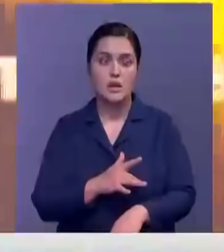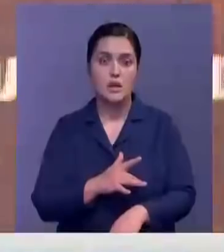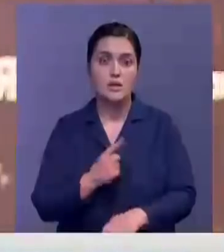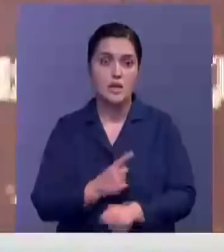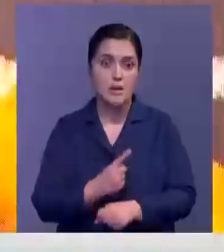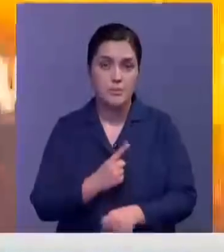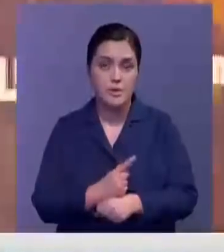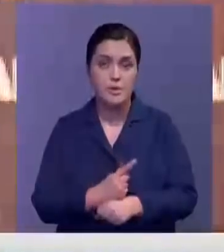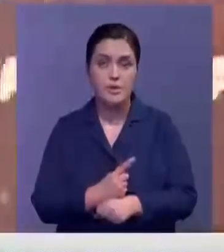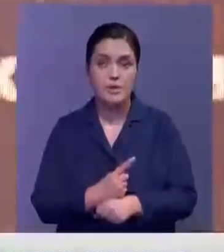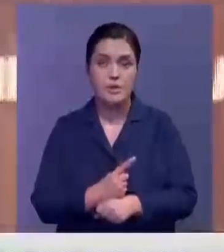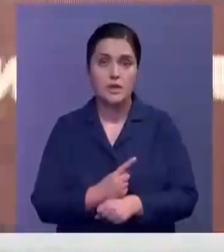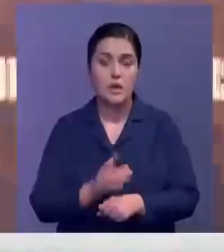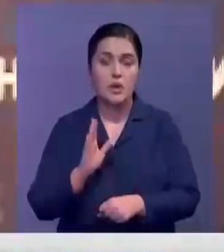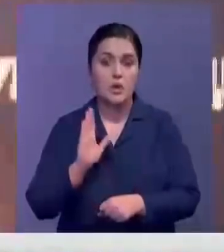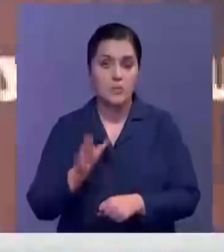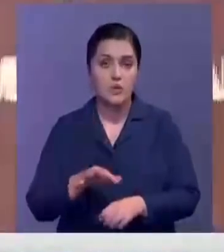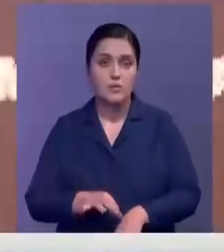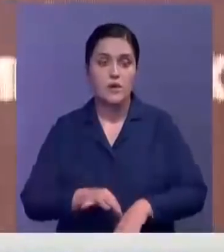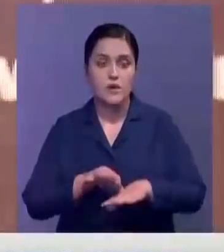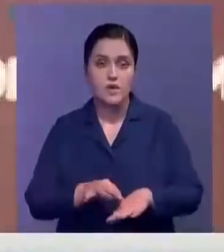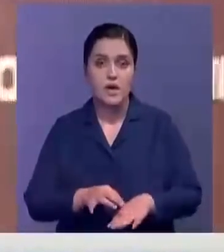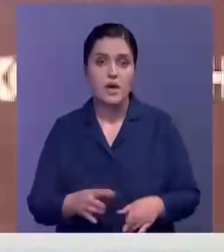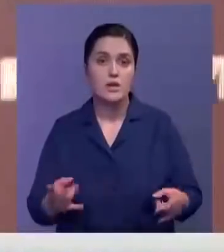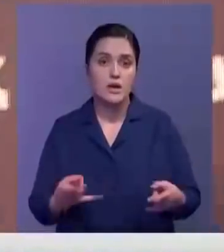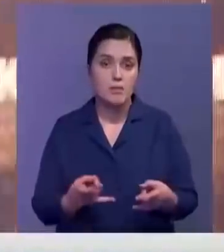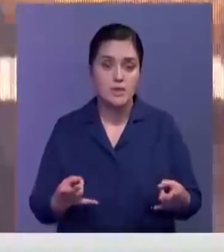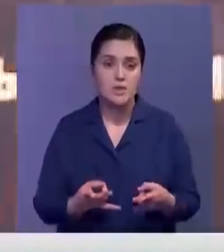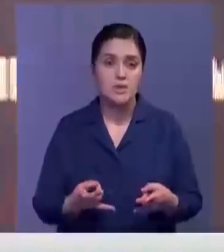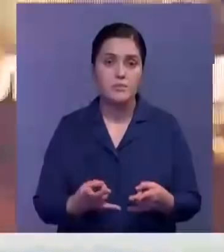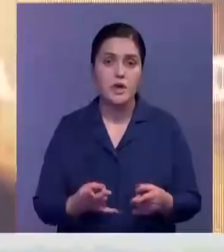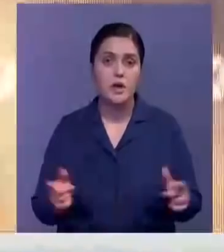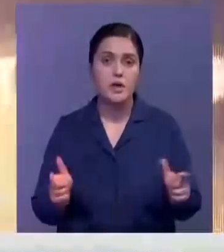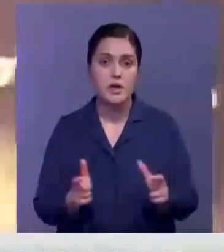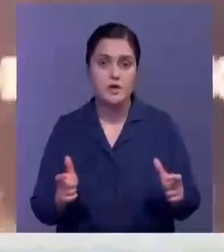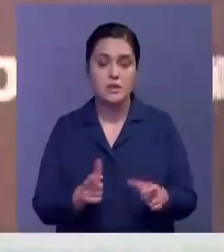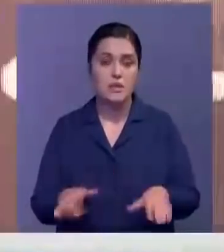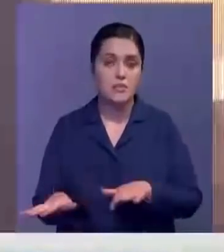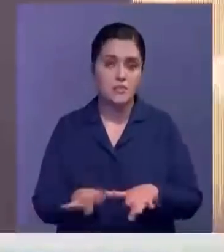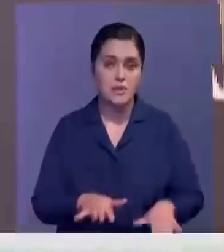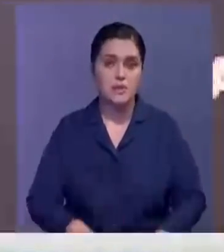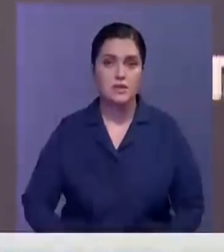ограничения, будут проводиться необходимые карантинные мероприятия.